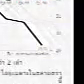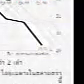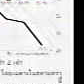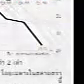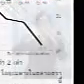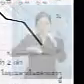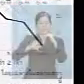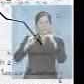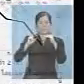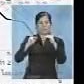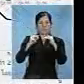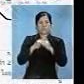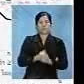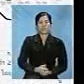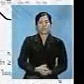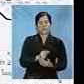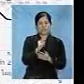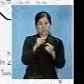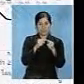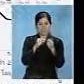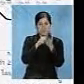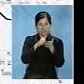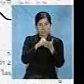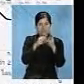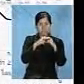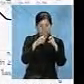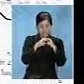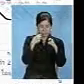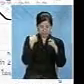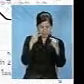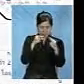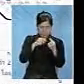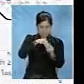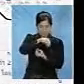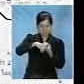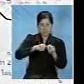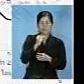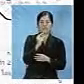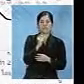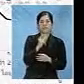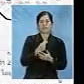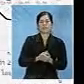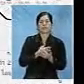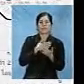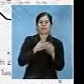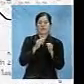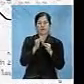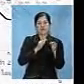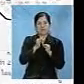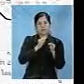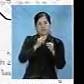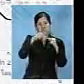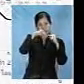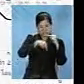ยการดำเนินการตรงนั้นก็มีการแก้ไขด้วยกรรมวิธีทางเศรษฐกิจต่างๆซึ่งผมเองคงไม่ใช้เวลาตรงนี้นะครับ